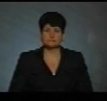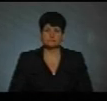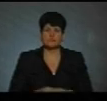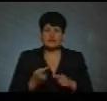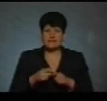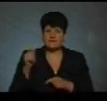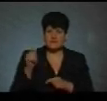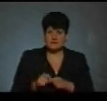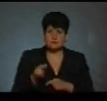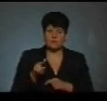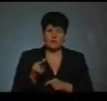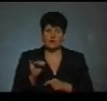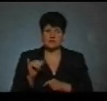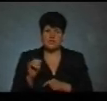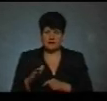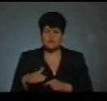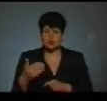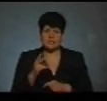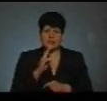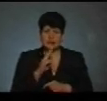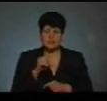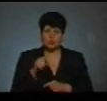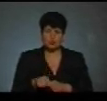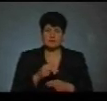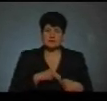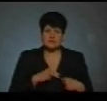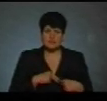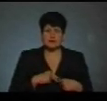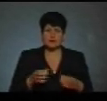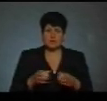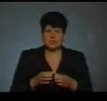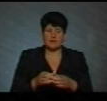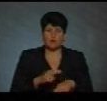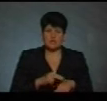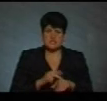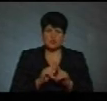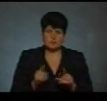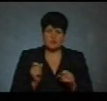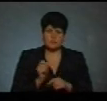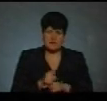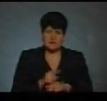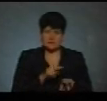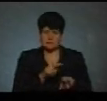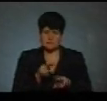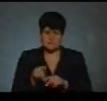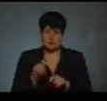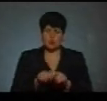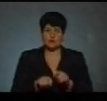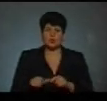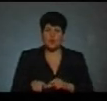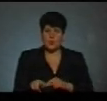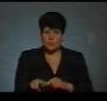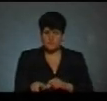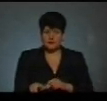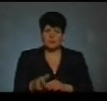Це в'їзд до Почаєва зі сторони Кременця. Тут працівники роти поліції особливого призначення патрулюють дорогу. Поліція міста Тернополя. Хочу